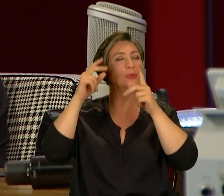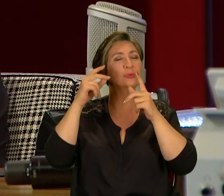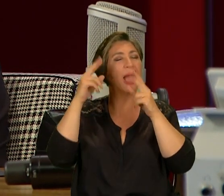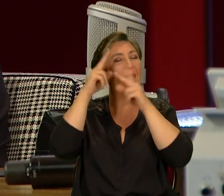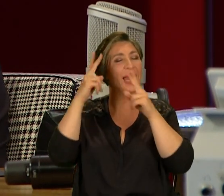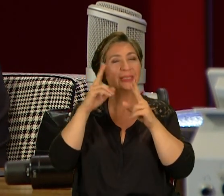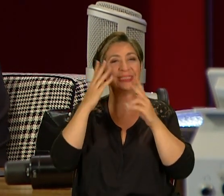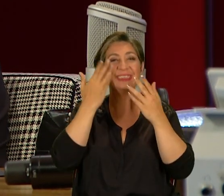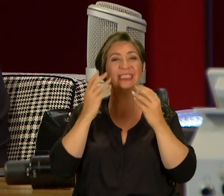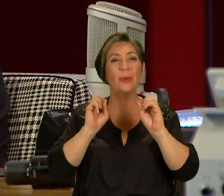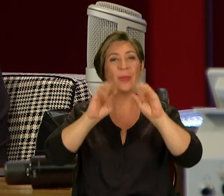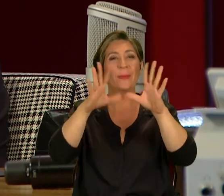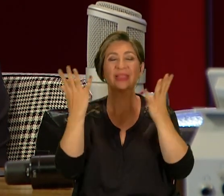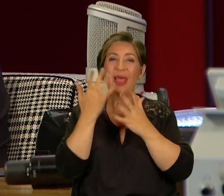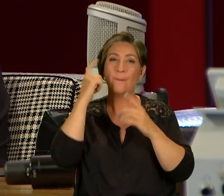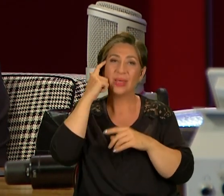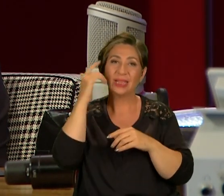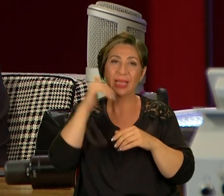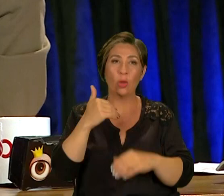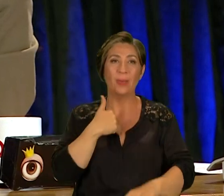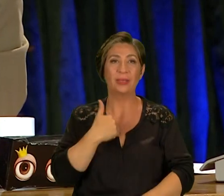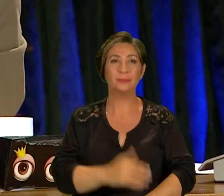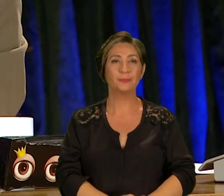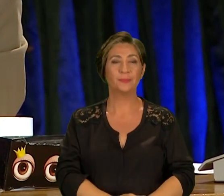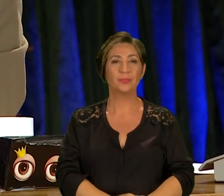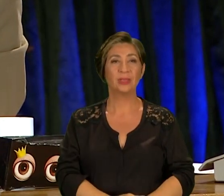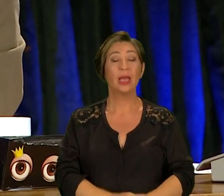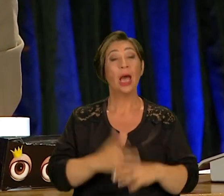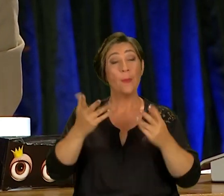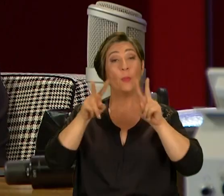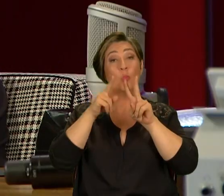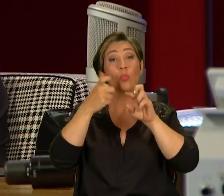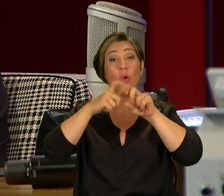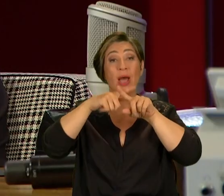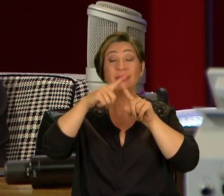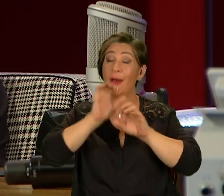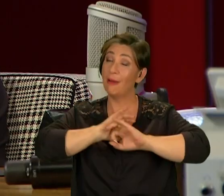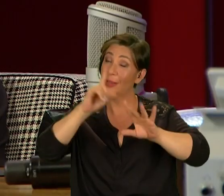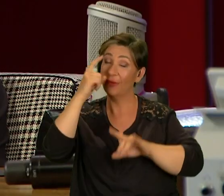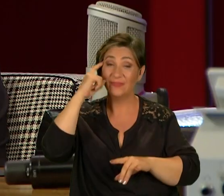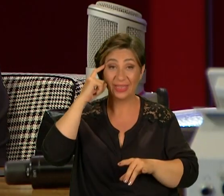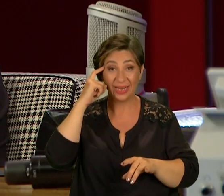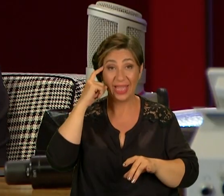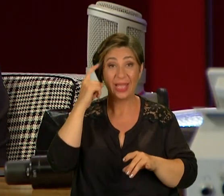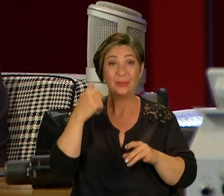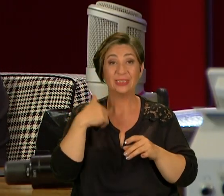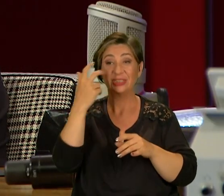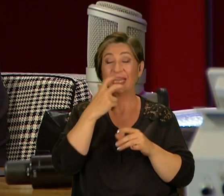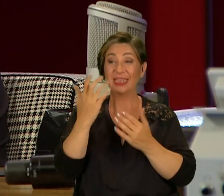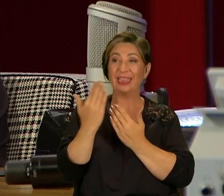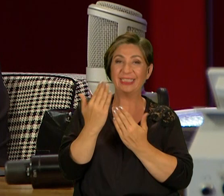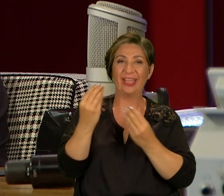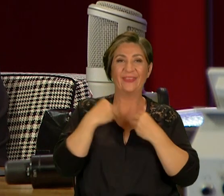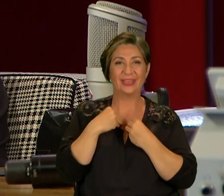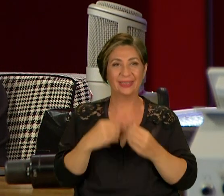bırakmak daha mantıklı geliyor bana. Ama Murat bu klipte gerçekten harika bir fikirle bizi şarkımıza biraz daha